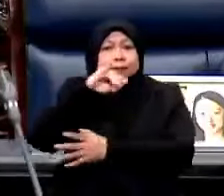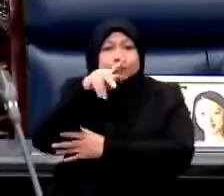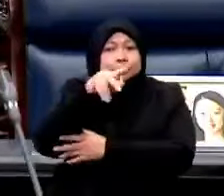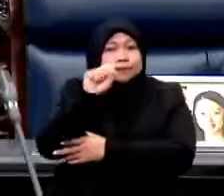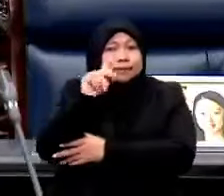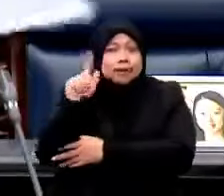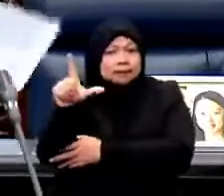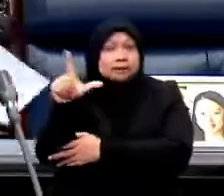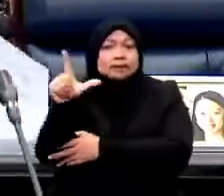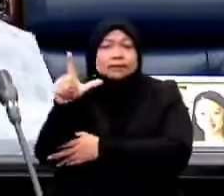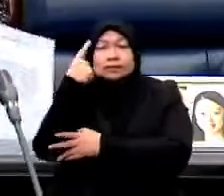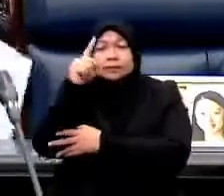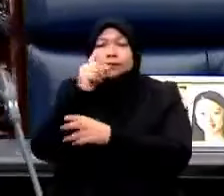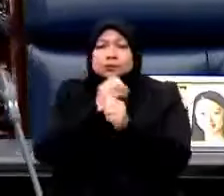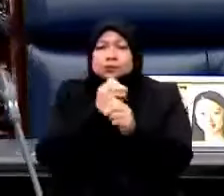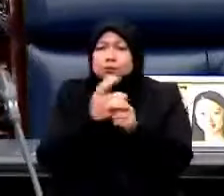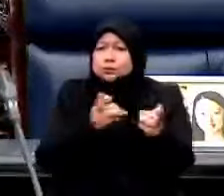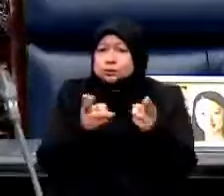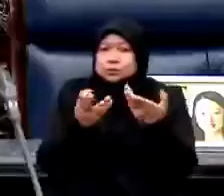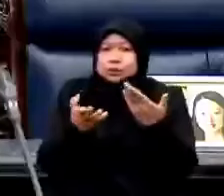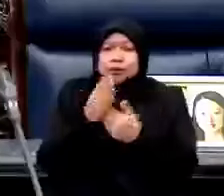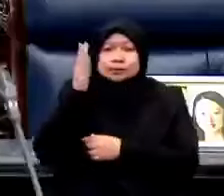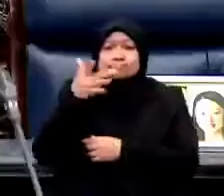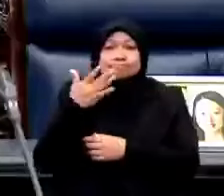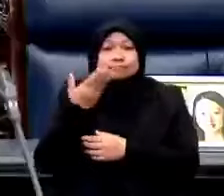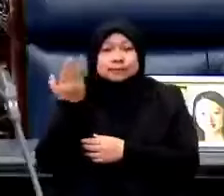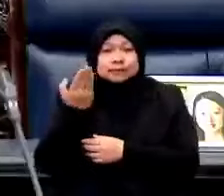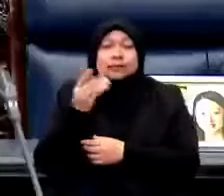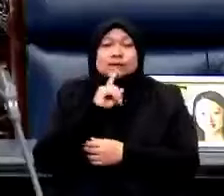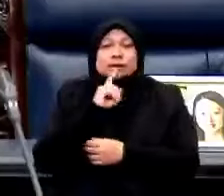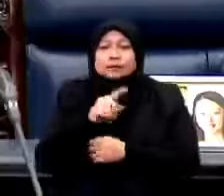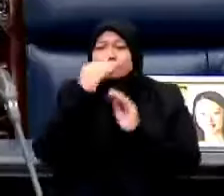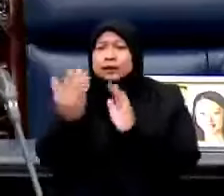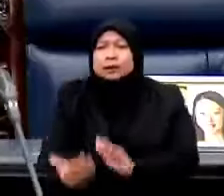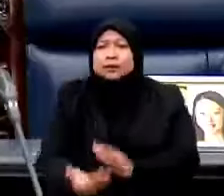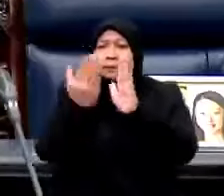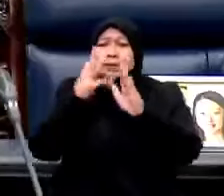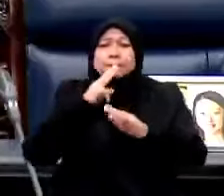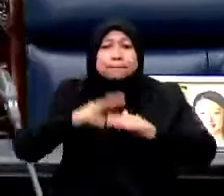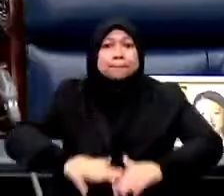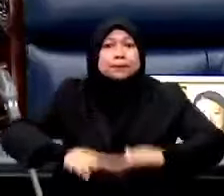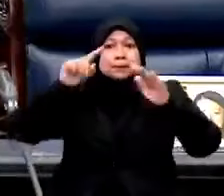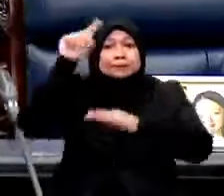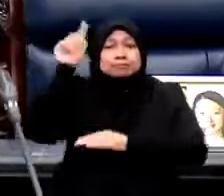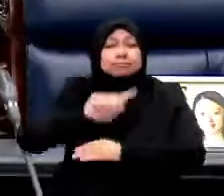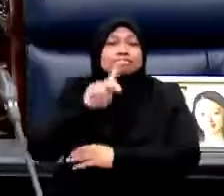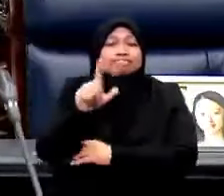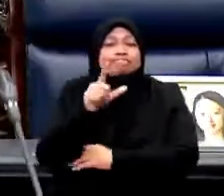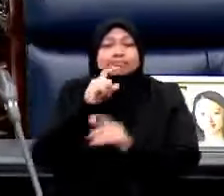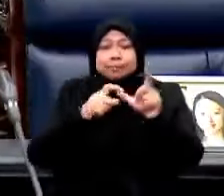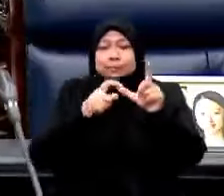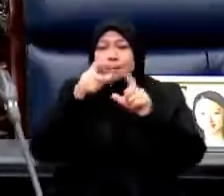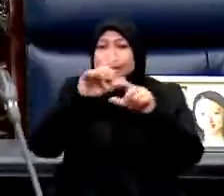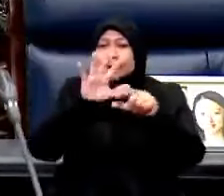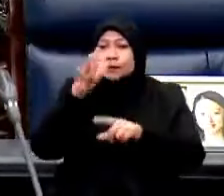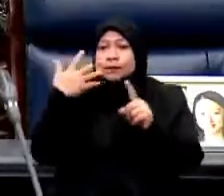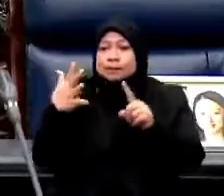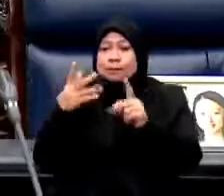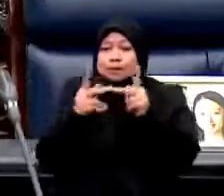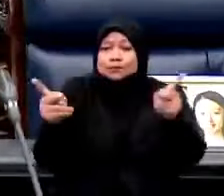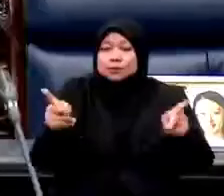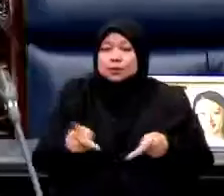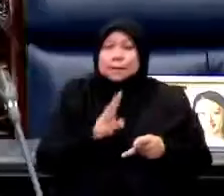jpskl dalam usaha jangka sederhana pula menghadapi insiden banjir kilat di Kuala Lumpur dbkl menyelenggara 15